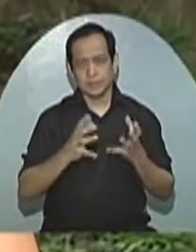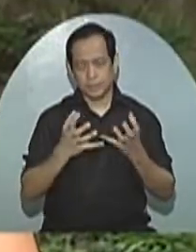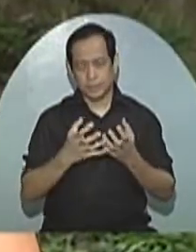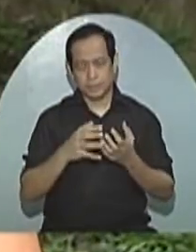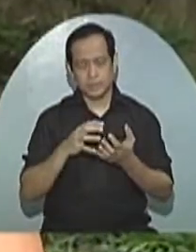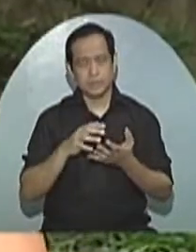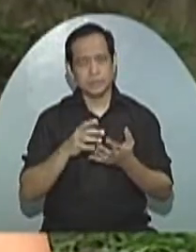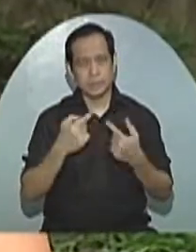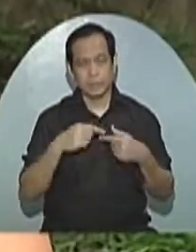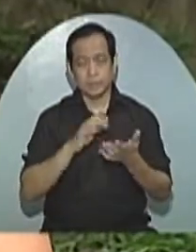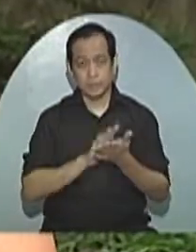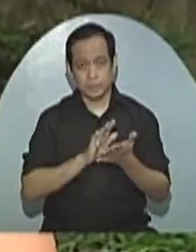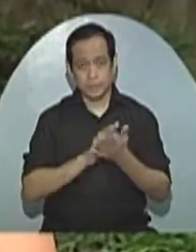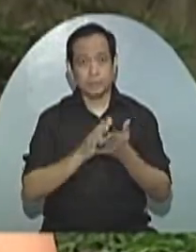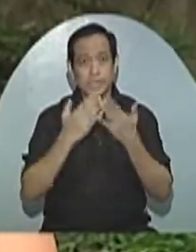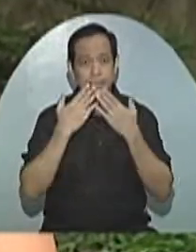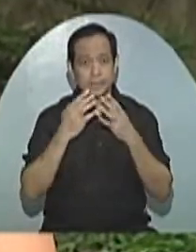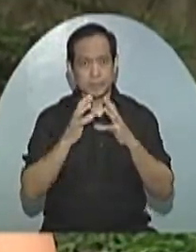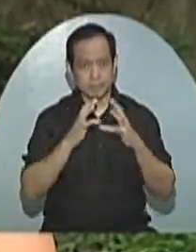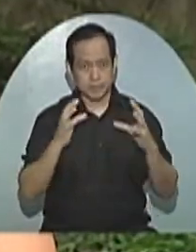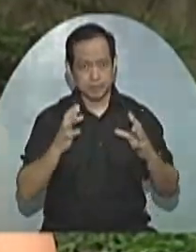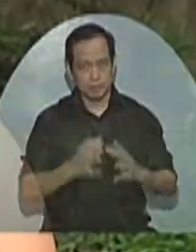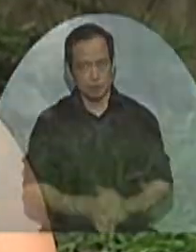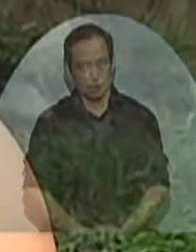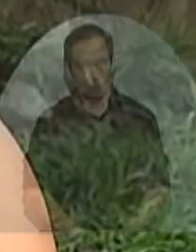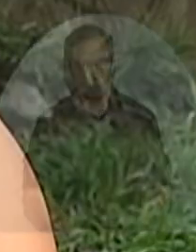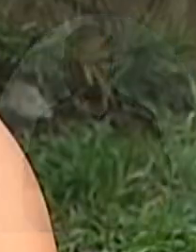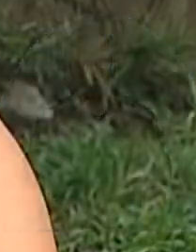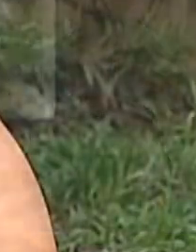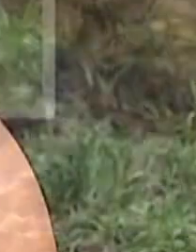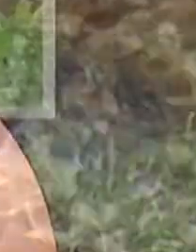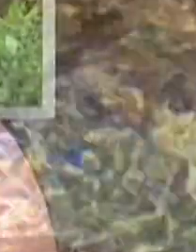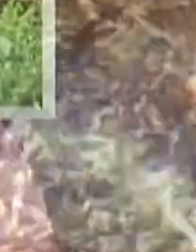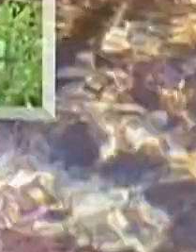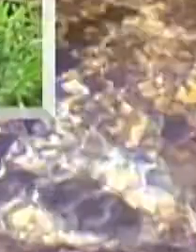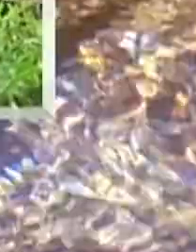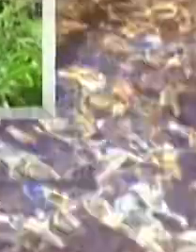Pumag-aral. Maraming salamat po.